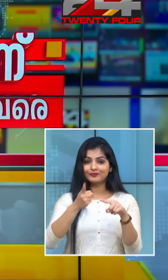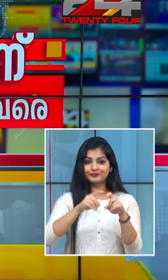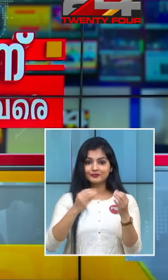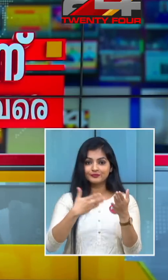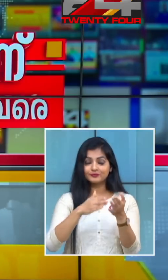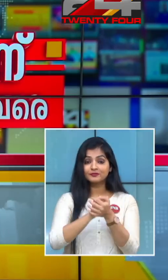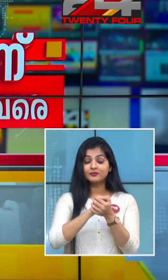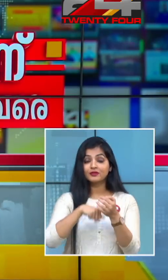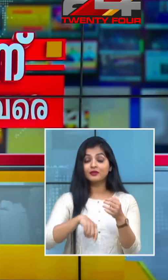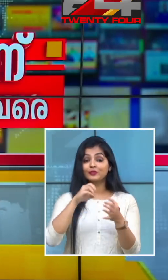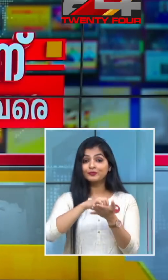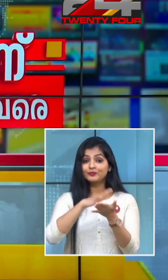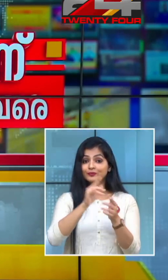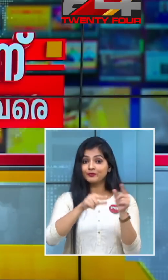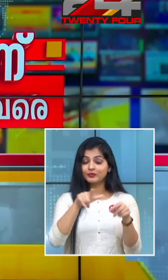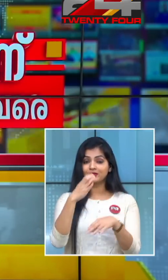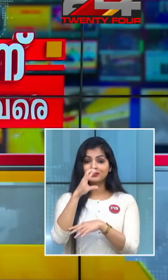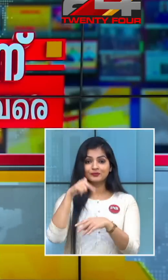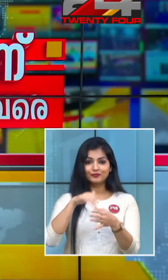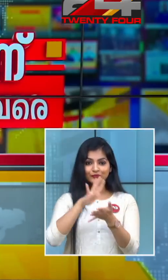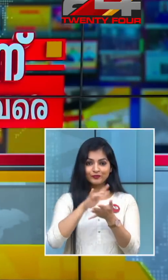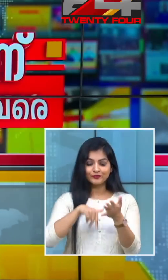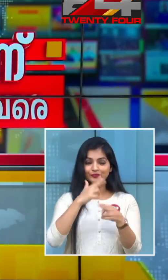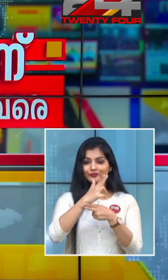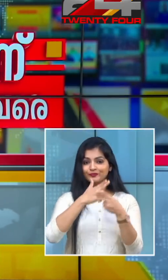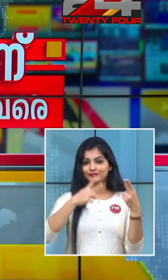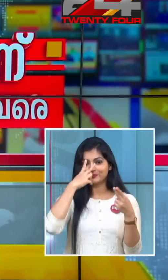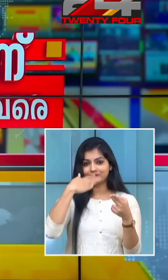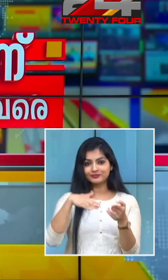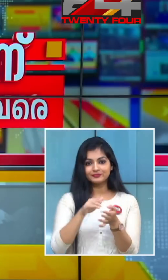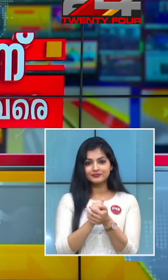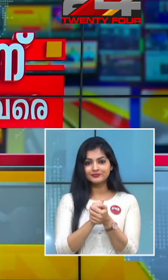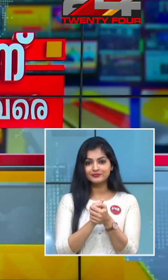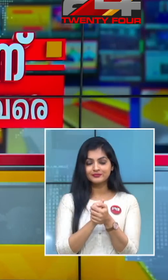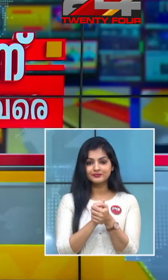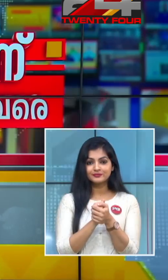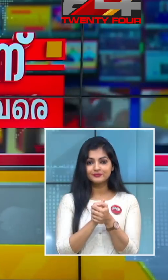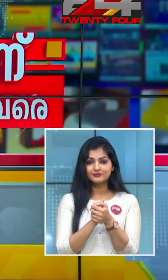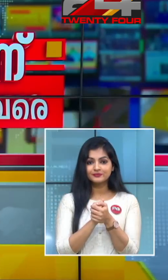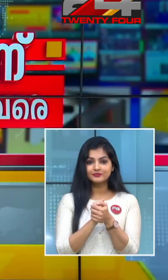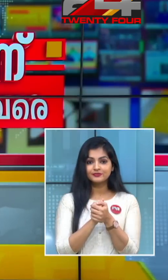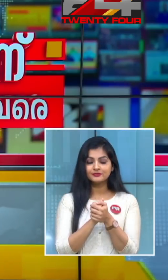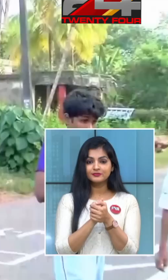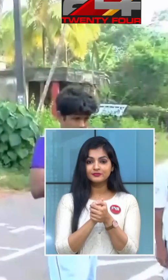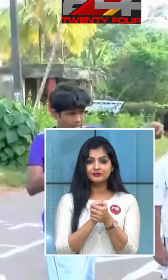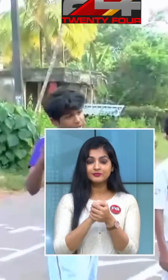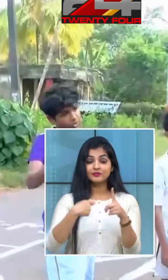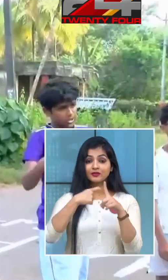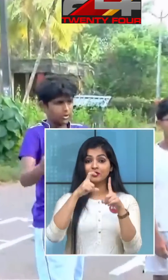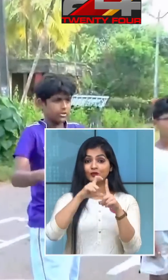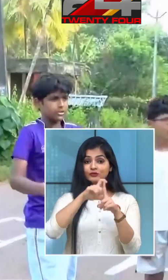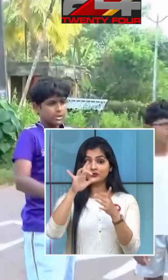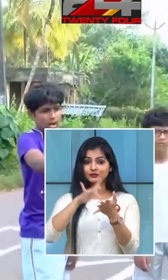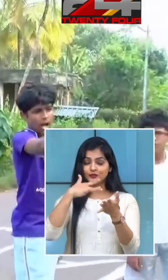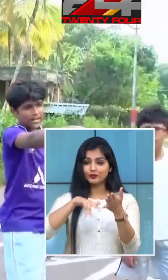നടക്കുന്ന ക്രിസ്മസ് ആഘോഷത്തിന്റെ വിശേഷങ്ങളിലേക്കാണ് അരുൺ പാറയ്ക്കൽ തയ്യാറാക്കിയ റിപ്പോർട്ടിൽ. കാസർഗോഡ് ജില്ലയിലെ കരിന്തളം പഞ്ചായത്തിലാണ് നമ്മളിപ്പോൾ നിൽക്കുന്നത്.